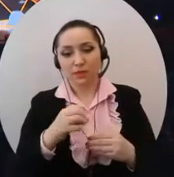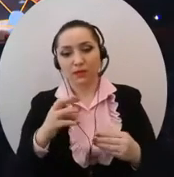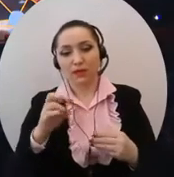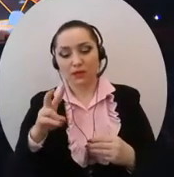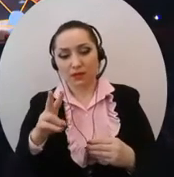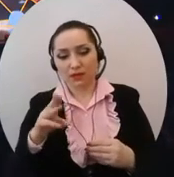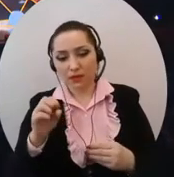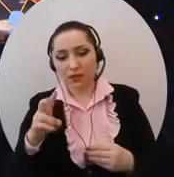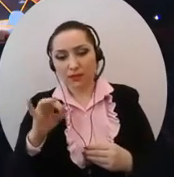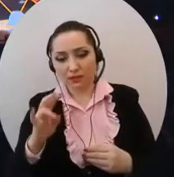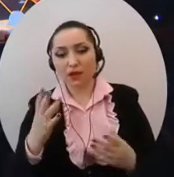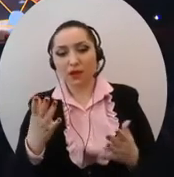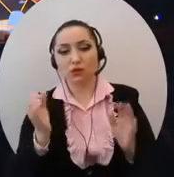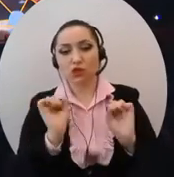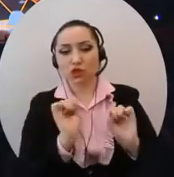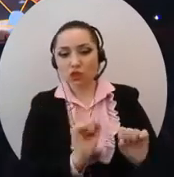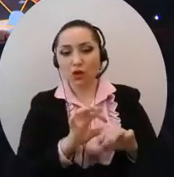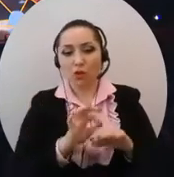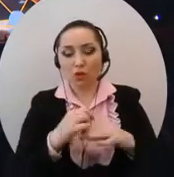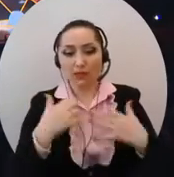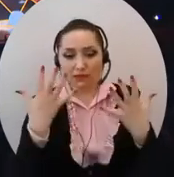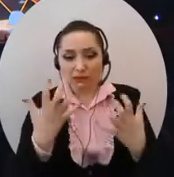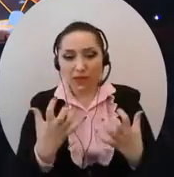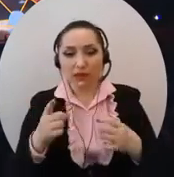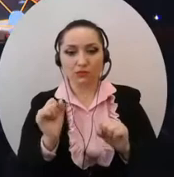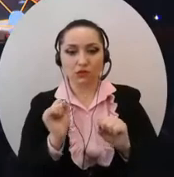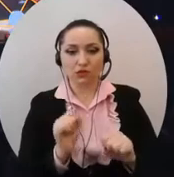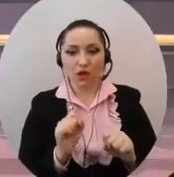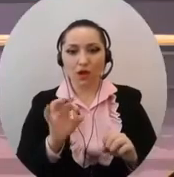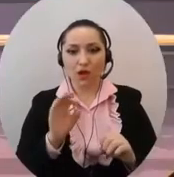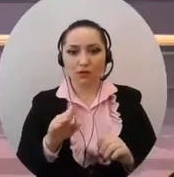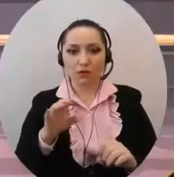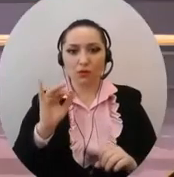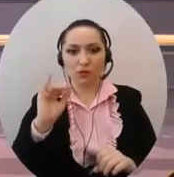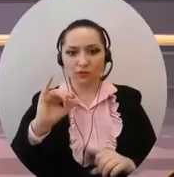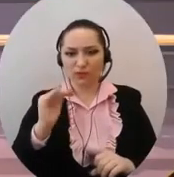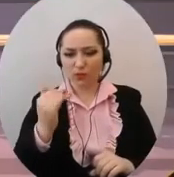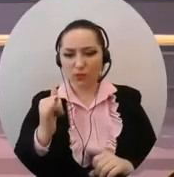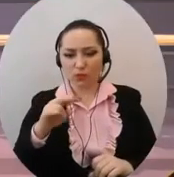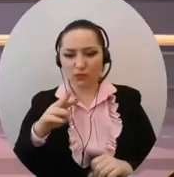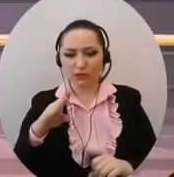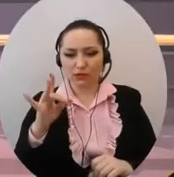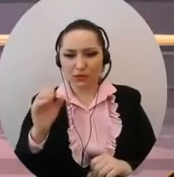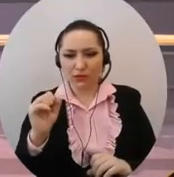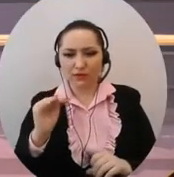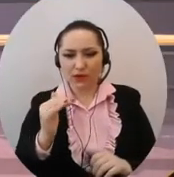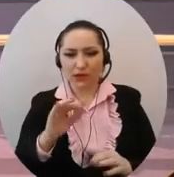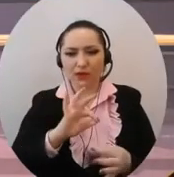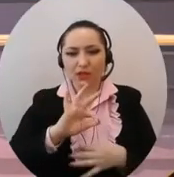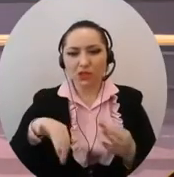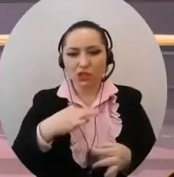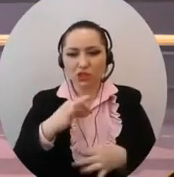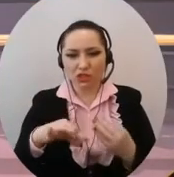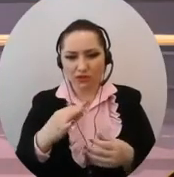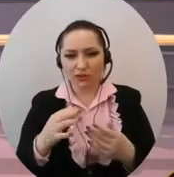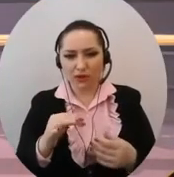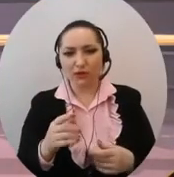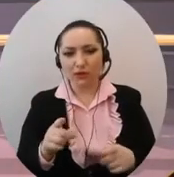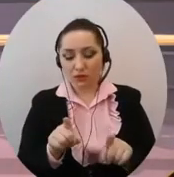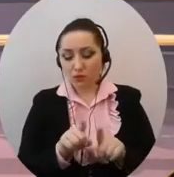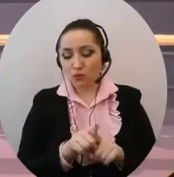защищает кожу, мы темнеем, и это защищает от ультрафиолета, от токсичного действия лишнего ультрафиолета. И это тоже очень